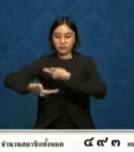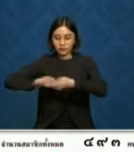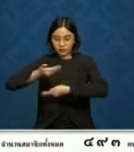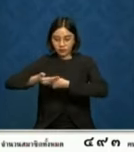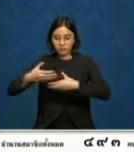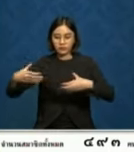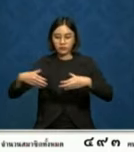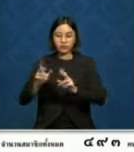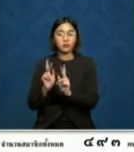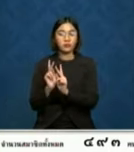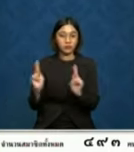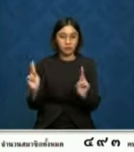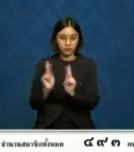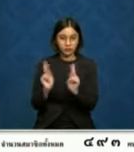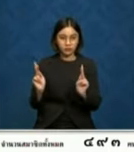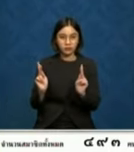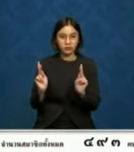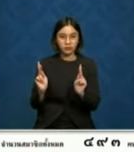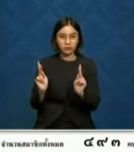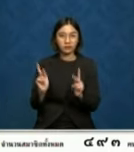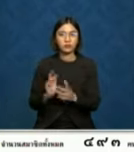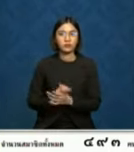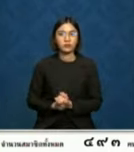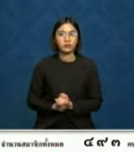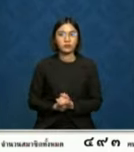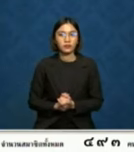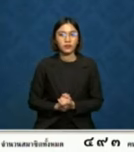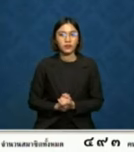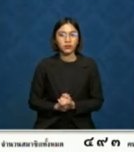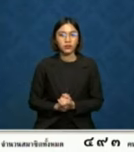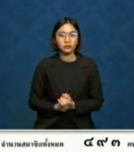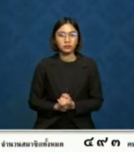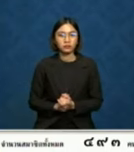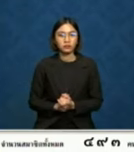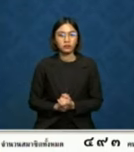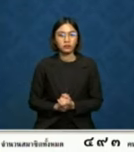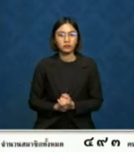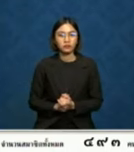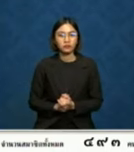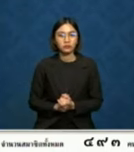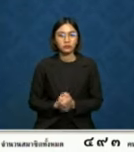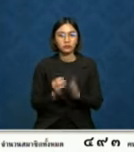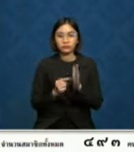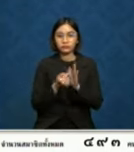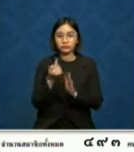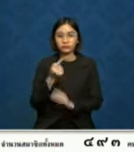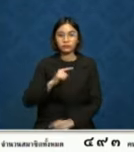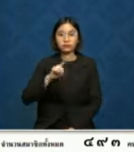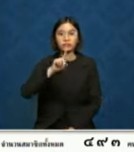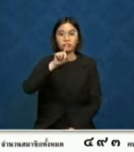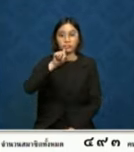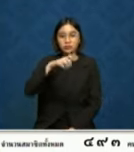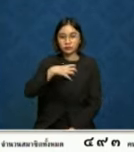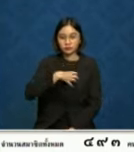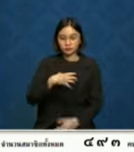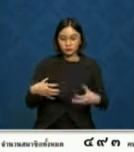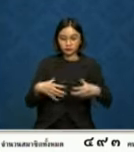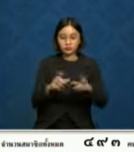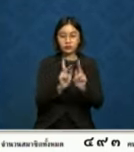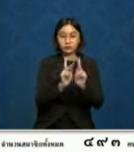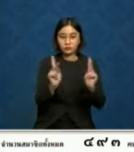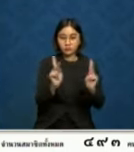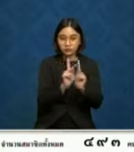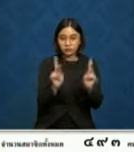แล้วก็คณะกรรมาธิการนะครับเรื่องแรกครับอยากจะถามว่าคณะกรรมธิการได้สอบ